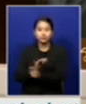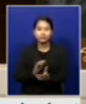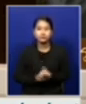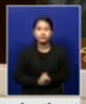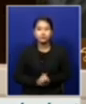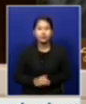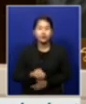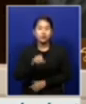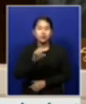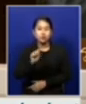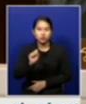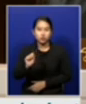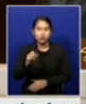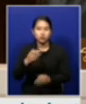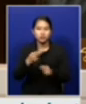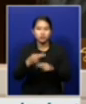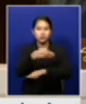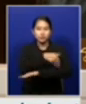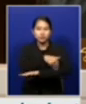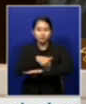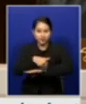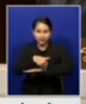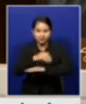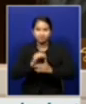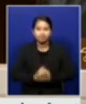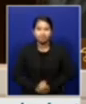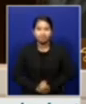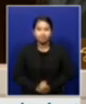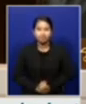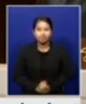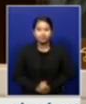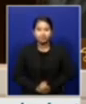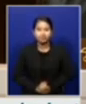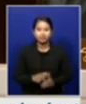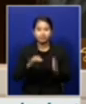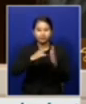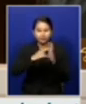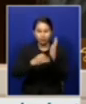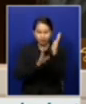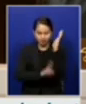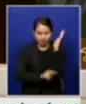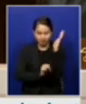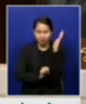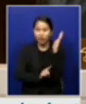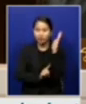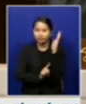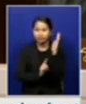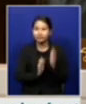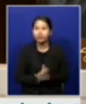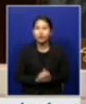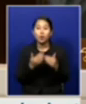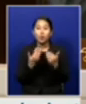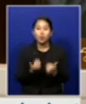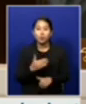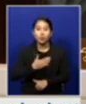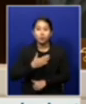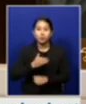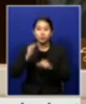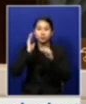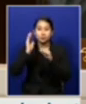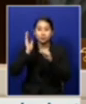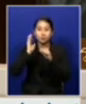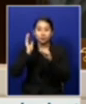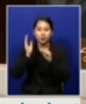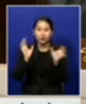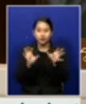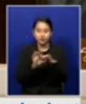บบัญชีรายชื่อพรรคพลังท้องถิ่นไทยนครศรีธรรมราชวันนี้ผมขออภิปรายเกี่ยว